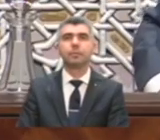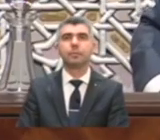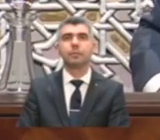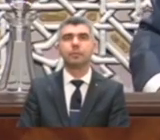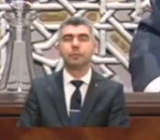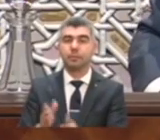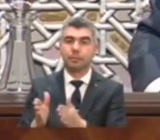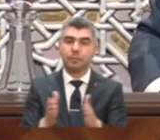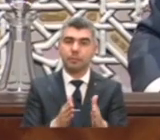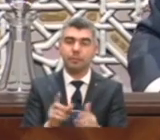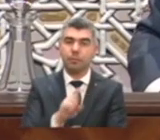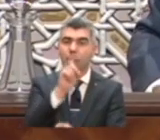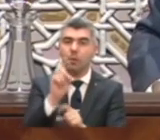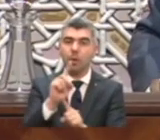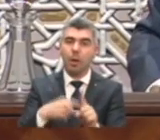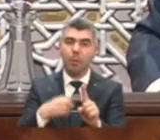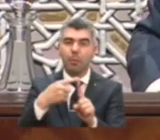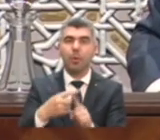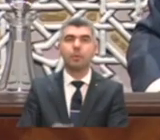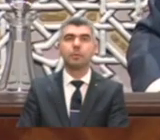شكرا. هل من تعقيب اضافي اخر؟